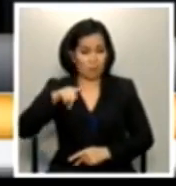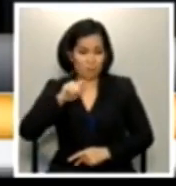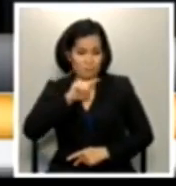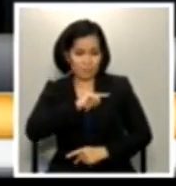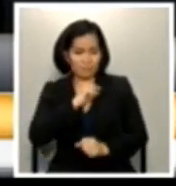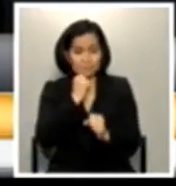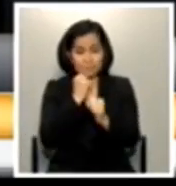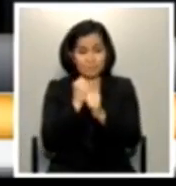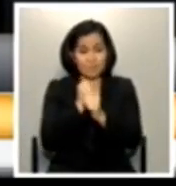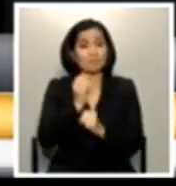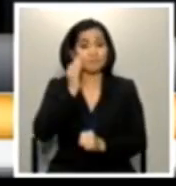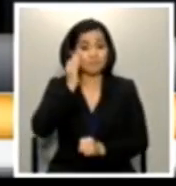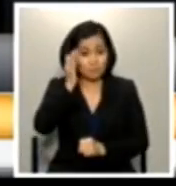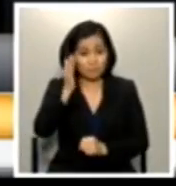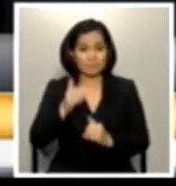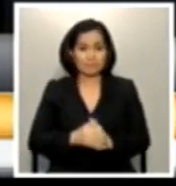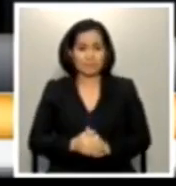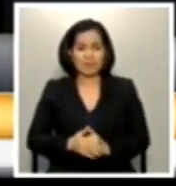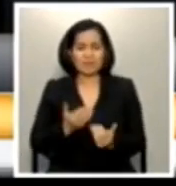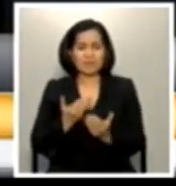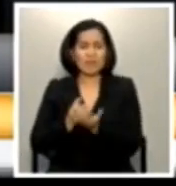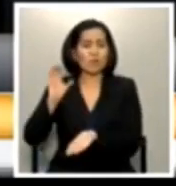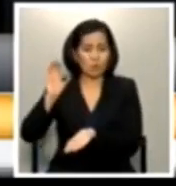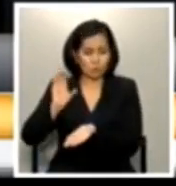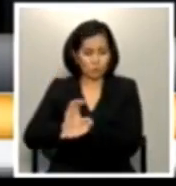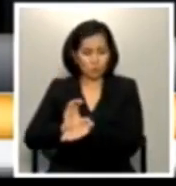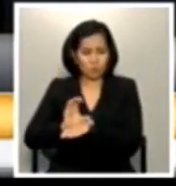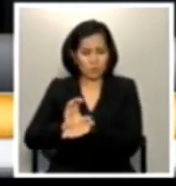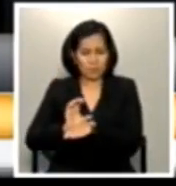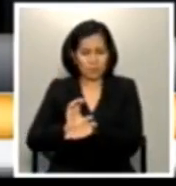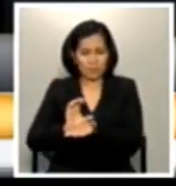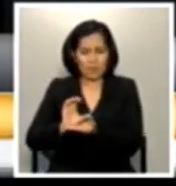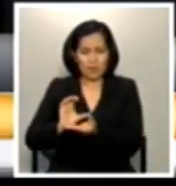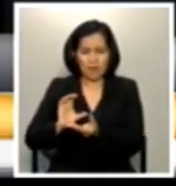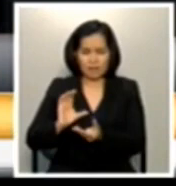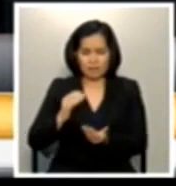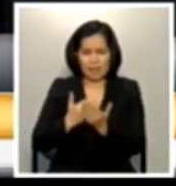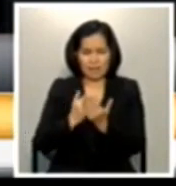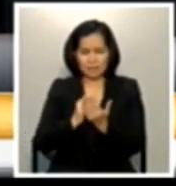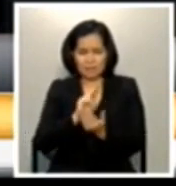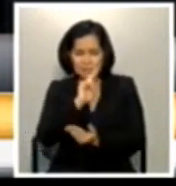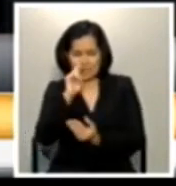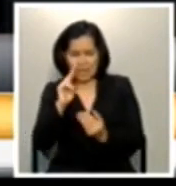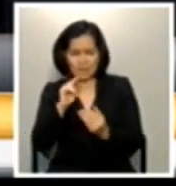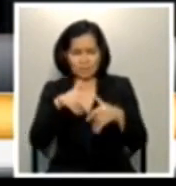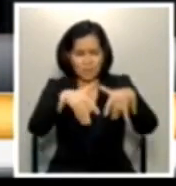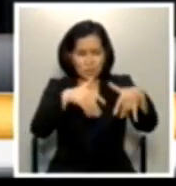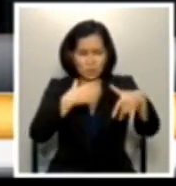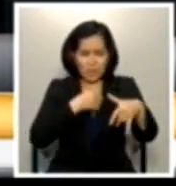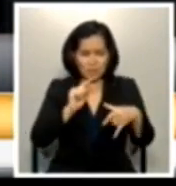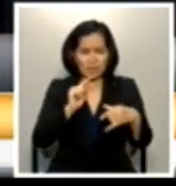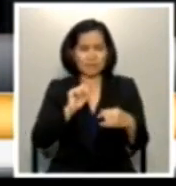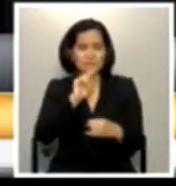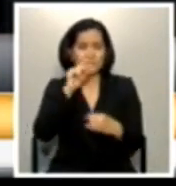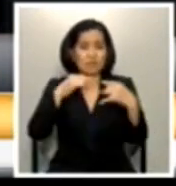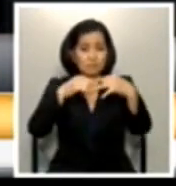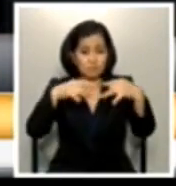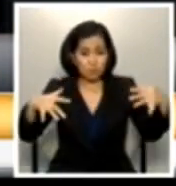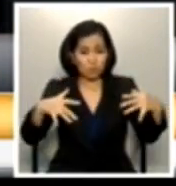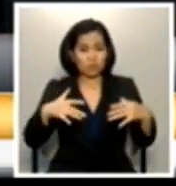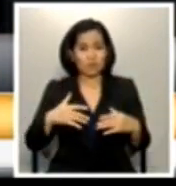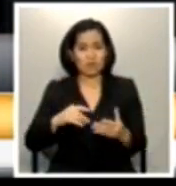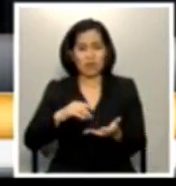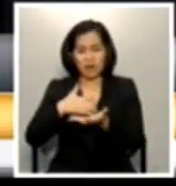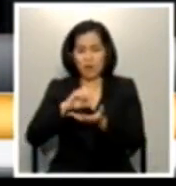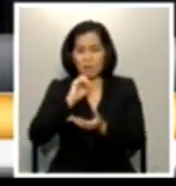ที่สำคัญก็คือการใช้กองทุนนั้นนะครับก็ไม่ตรงนะครับกับความต้องการของพี่น้องชุมชนเมื่อก่อนตอนที่เ